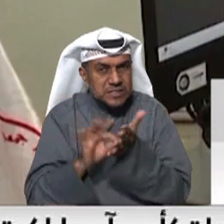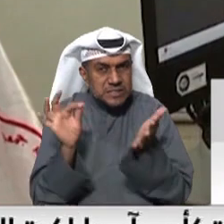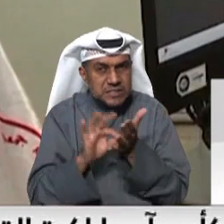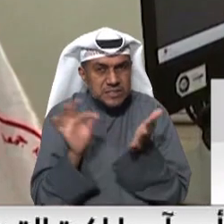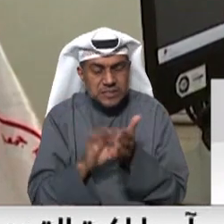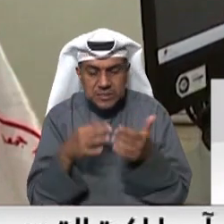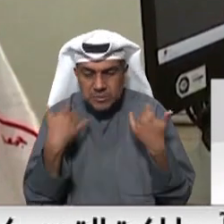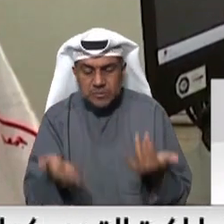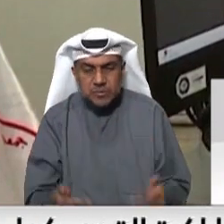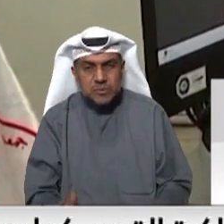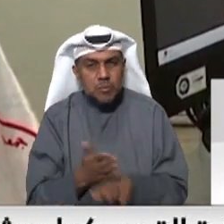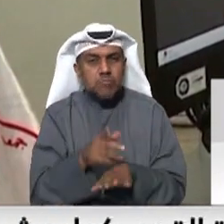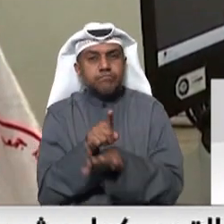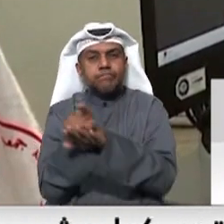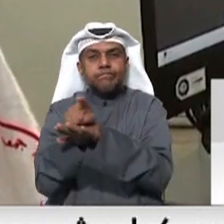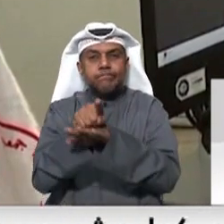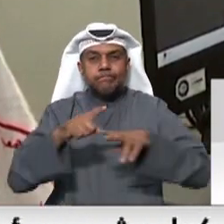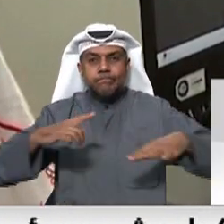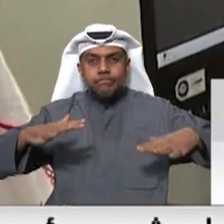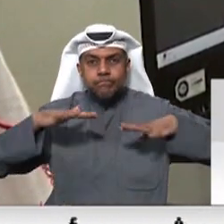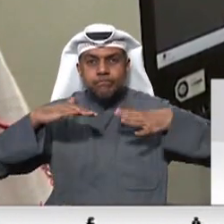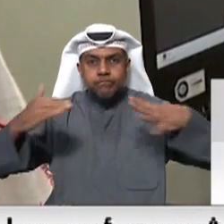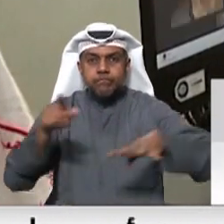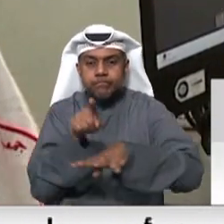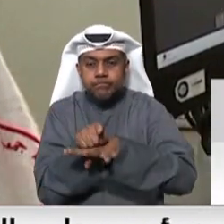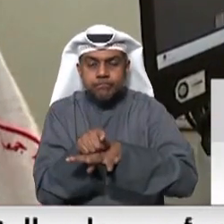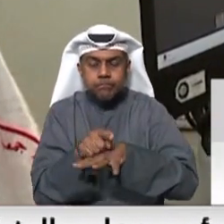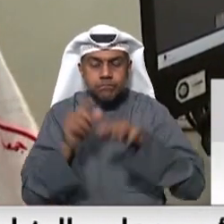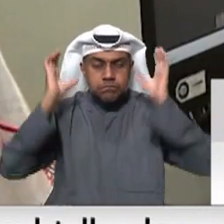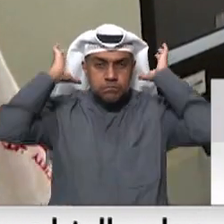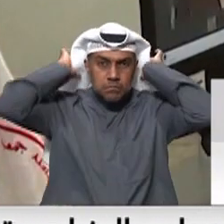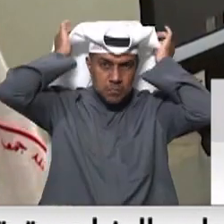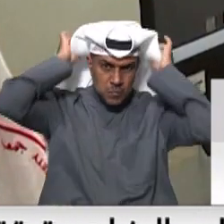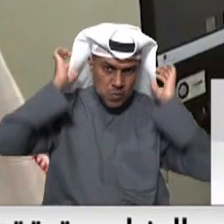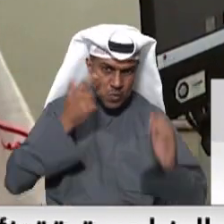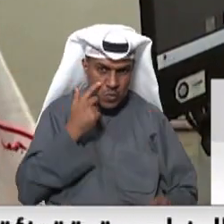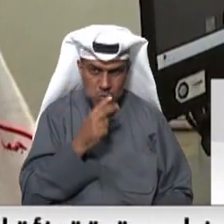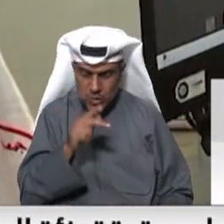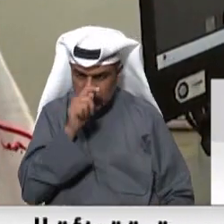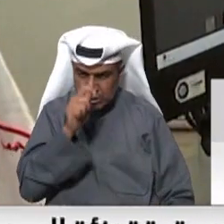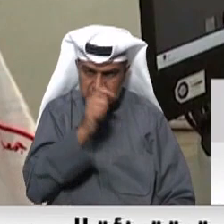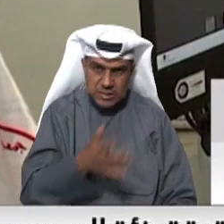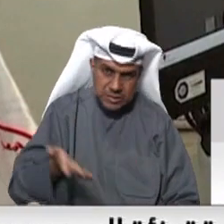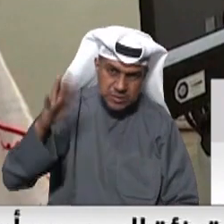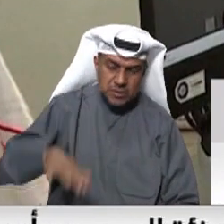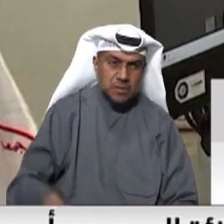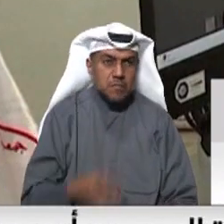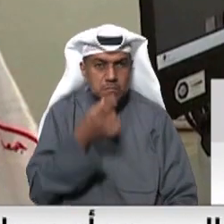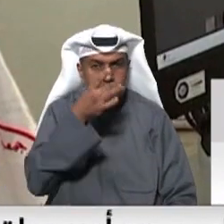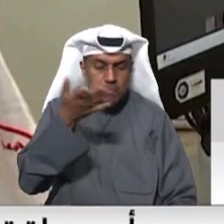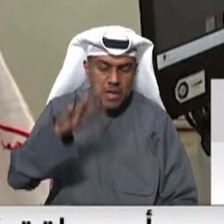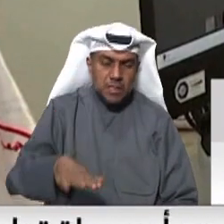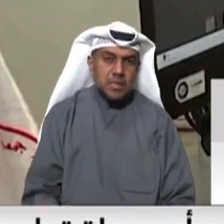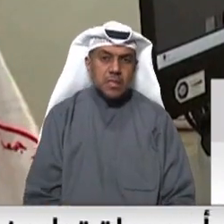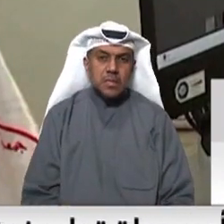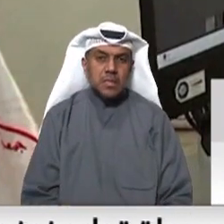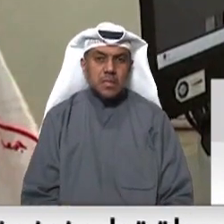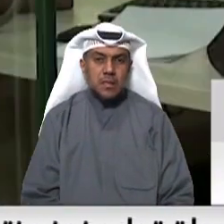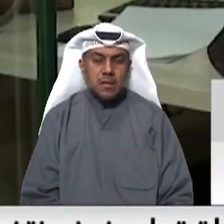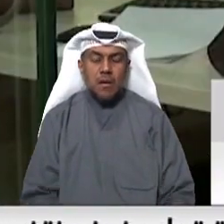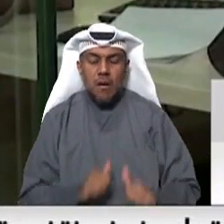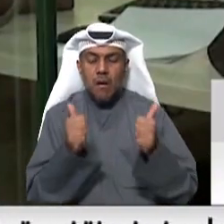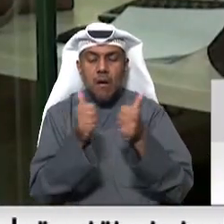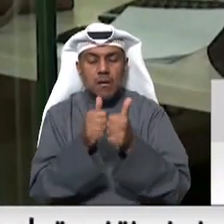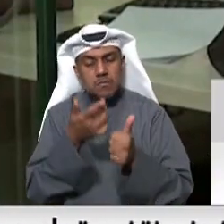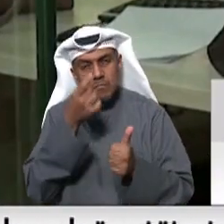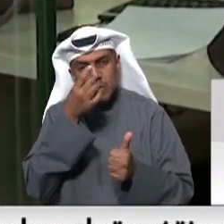محاصرة دبابات الاحتلال مركبتهم في محيط دوار المالي بحي تل الهوى، حيث استشهد على الفور أفراد عائلتها،